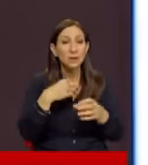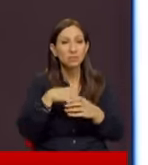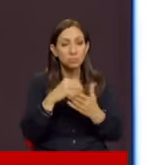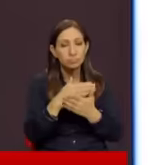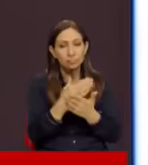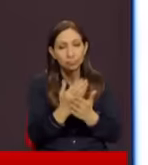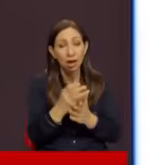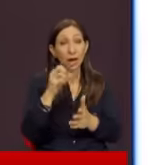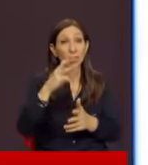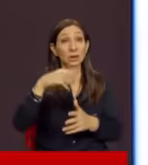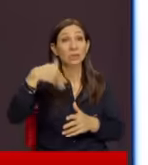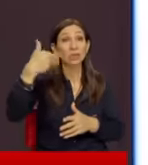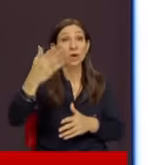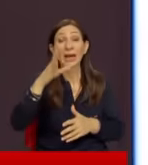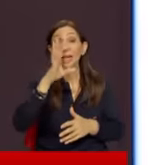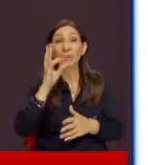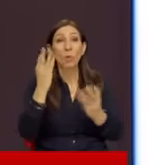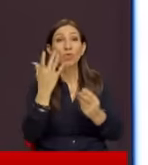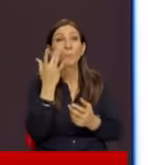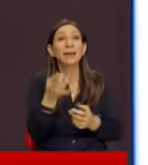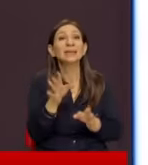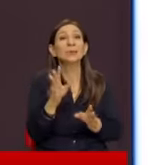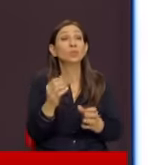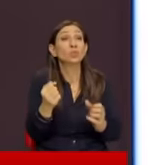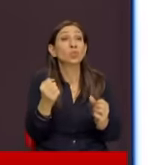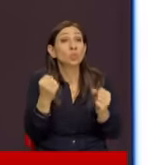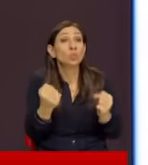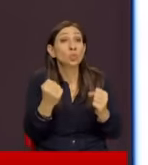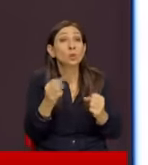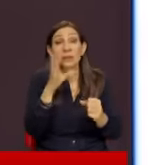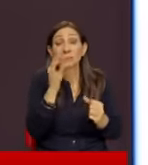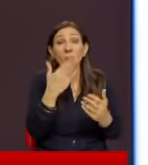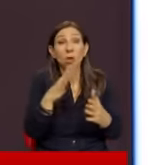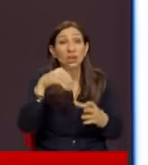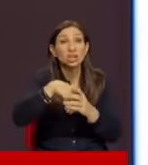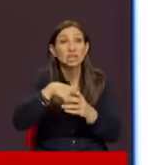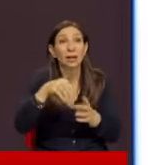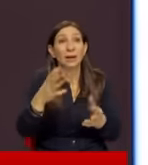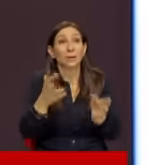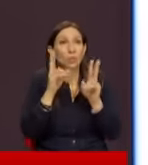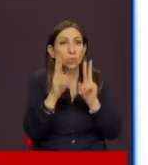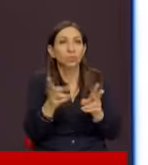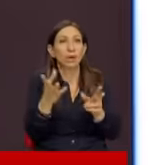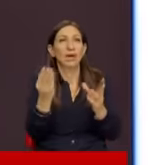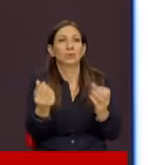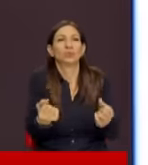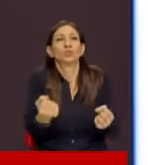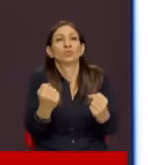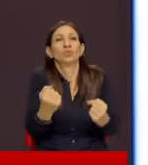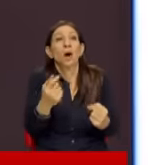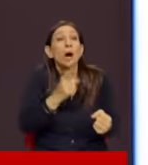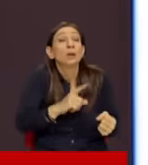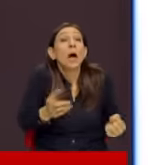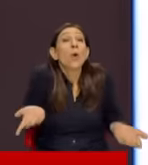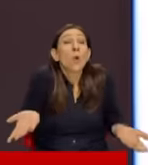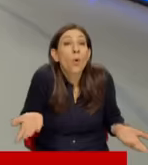yani Erdoğan'dan sonraki kişinin kim olduğu belli değil. Güçlü kimse üretemiyor kurumsal yapı. İşte görüyorsunuz yani en güçlü... Aday da bulamıyor,